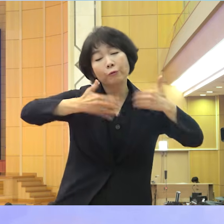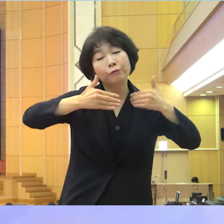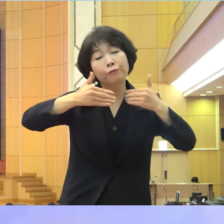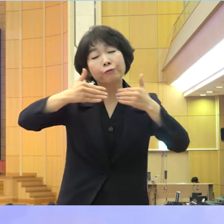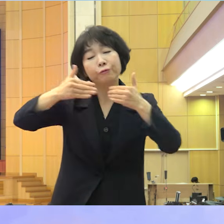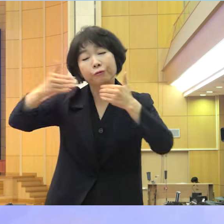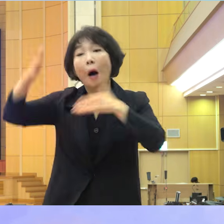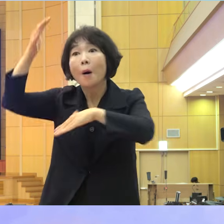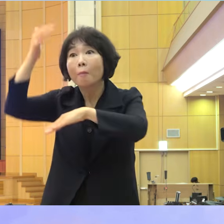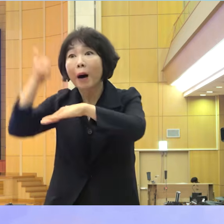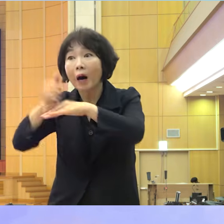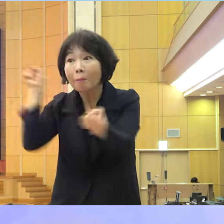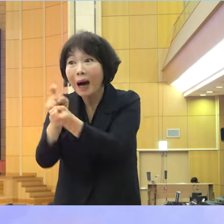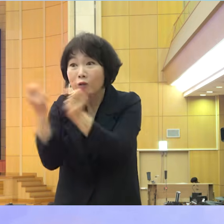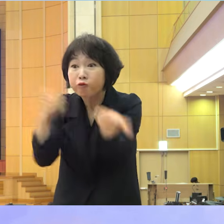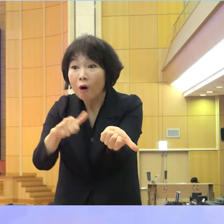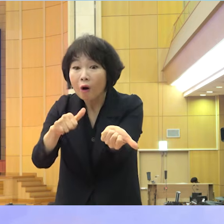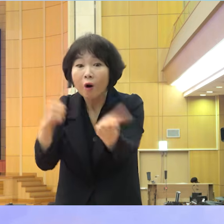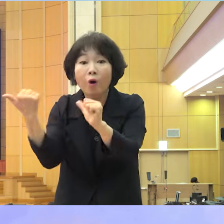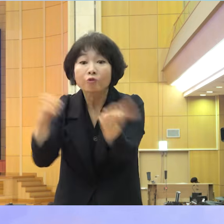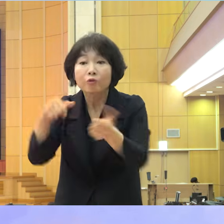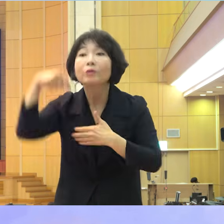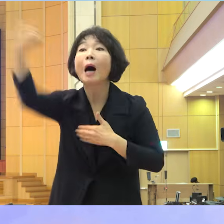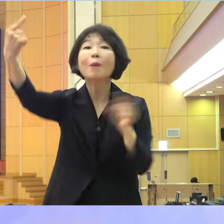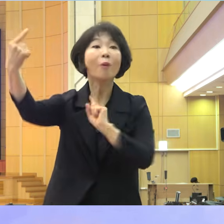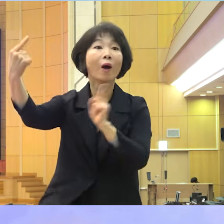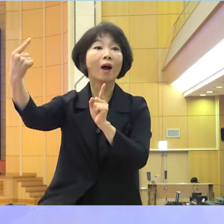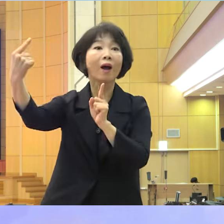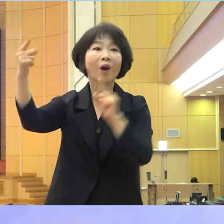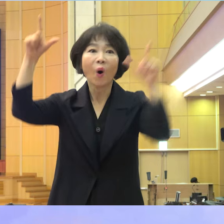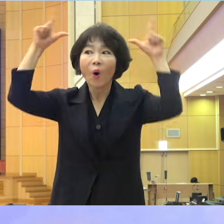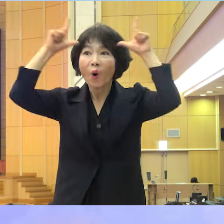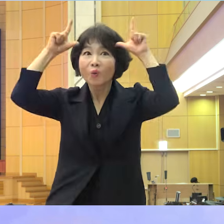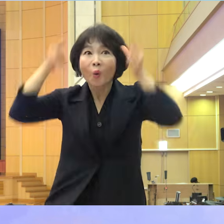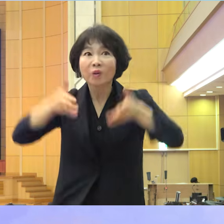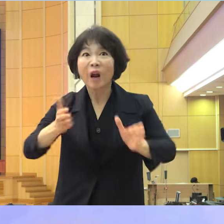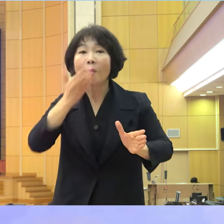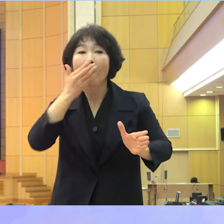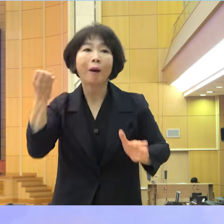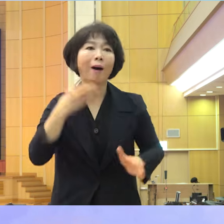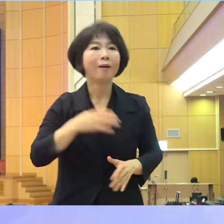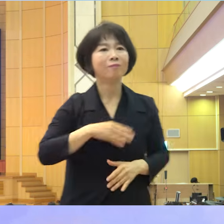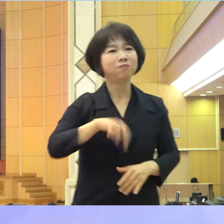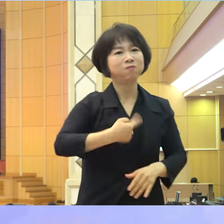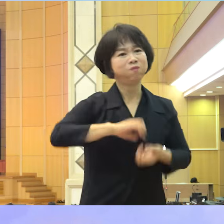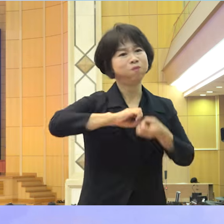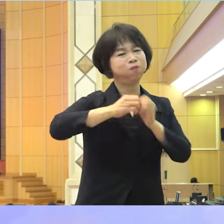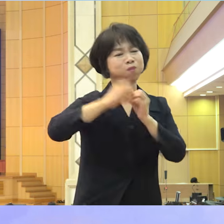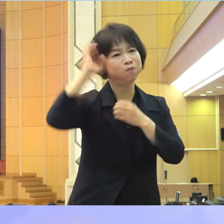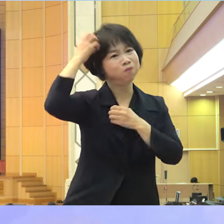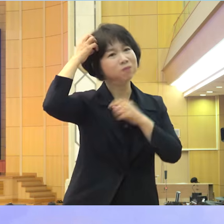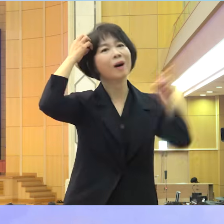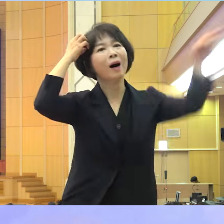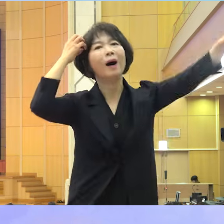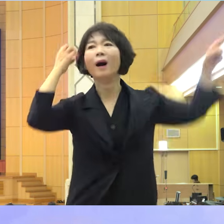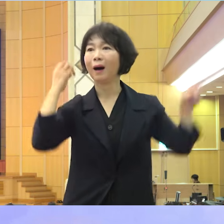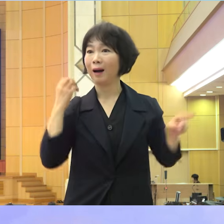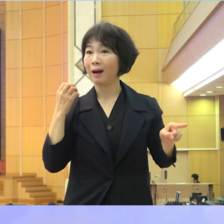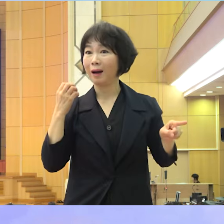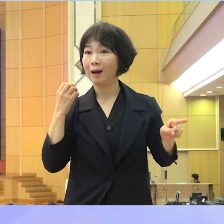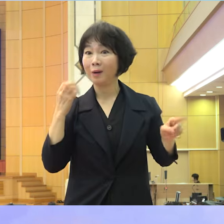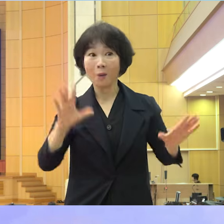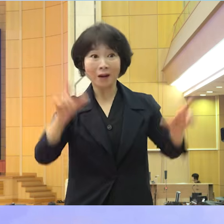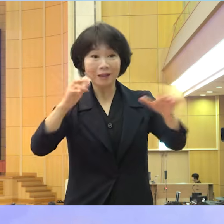자기 조상들 아버지고 뭐고 다 소로 태어나기 때문에 소가 지나가면 왕보다 더